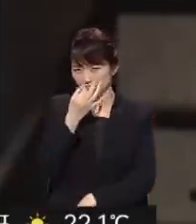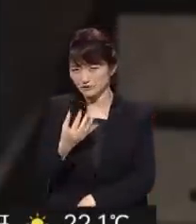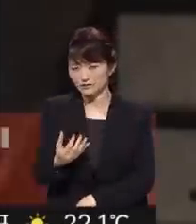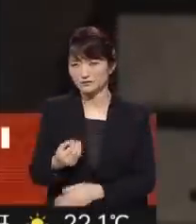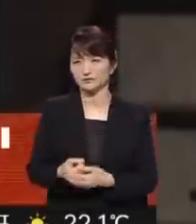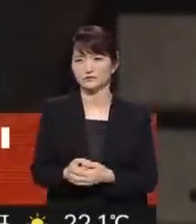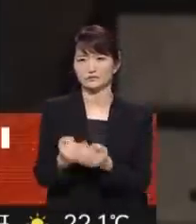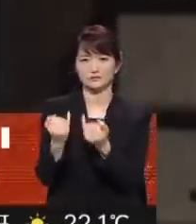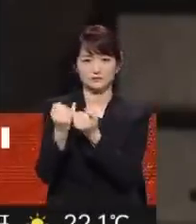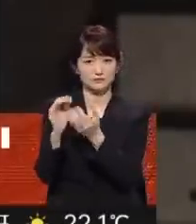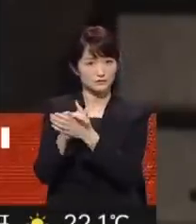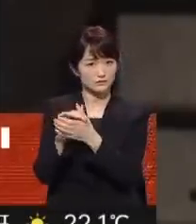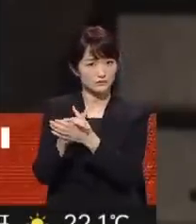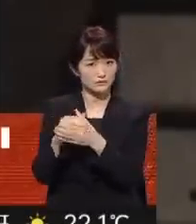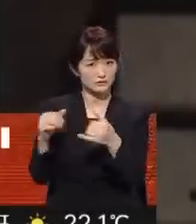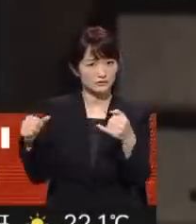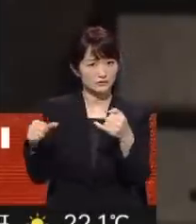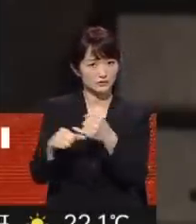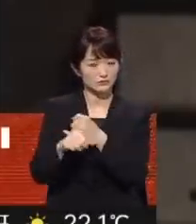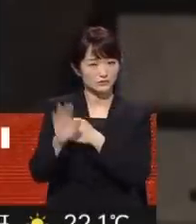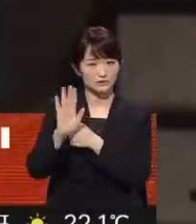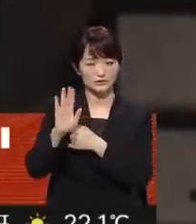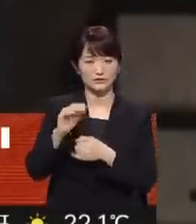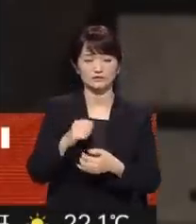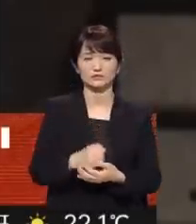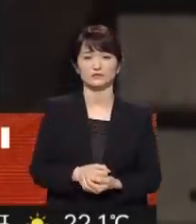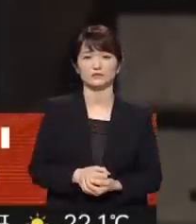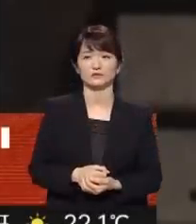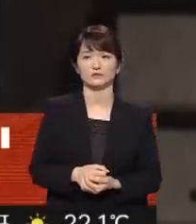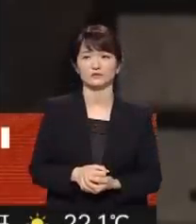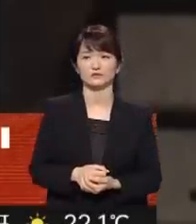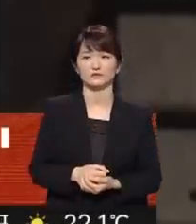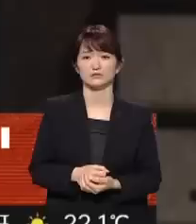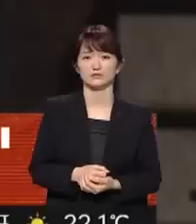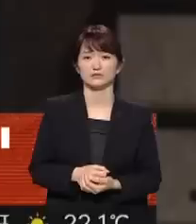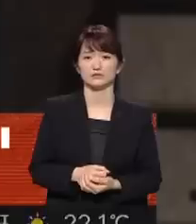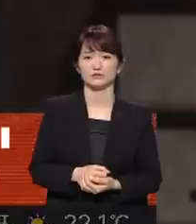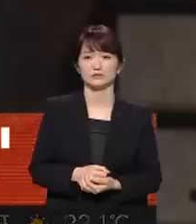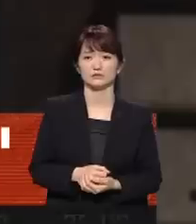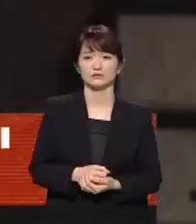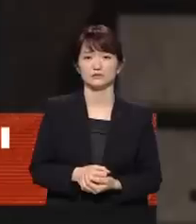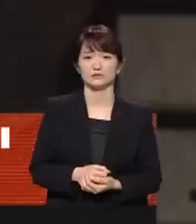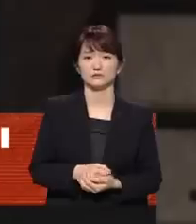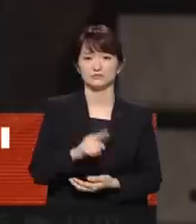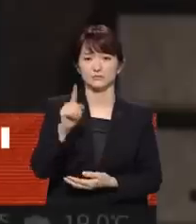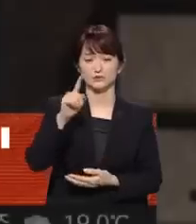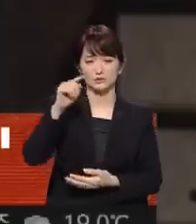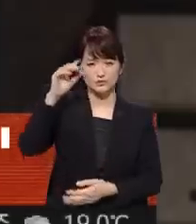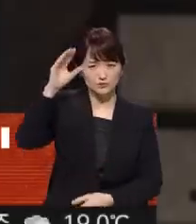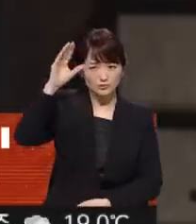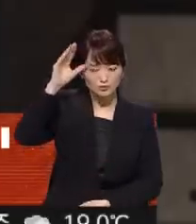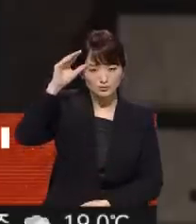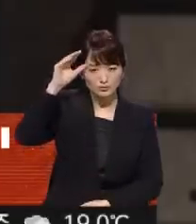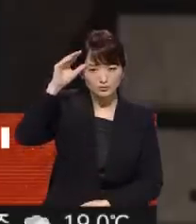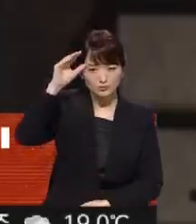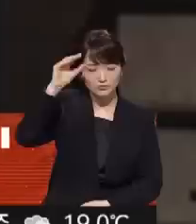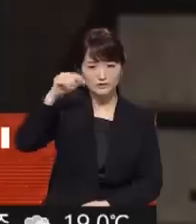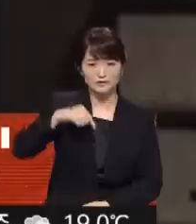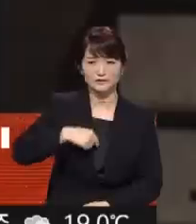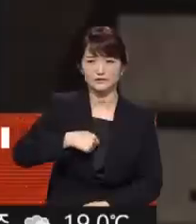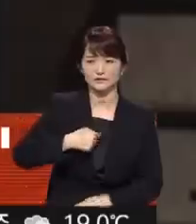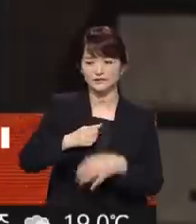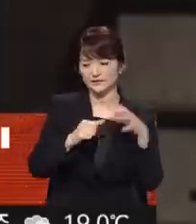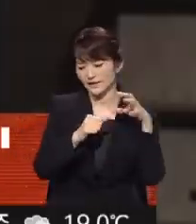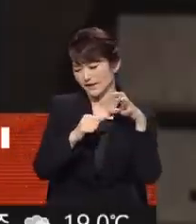어떤 여자친구를 사귀는 것이 아니라 그야말로 뭐 어떤 반려동물을 갖다가 자기가 완전히 쥐고 통제를